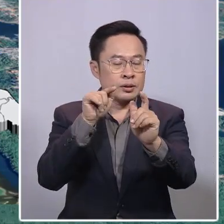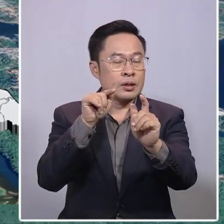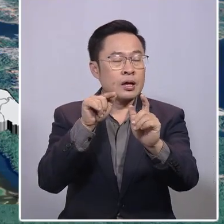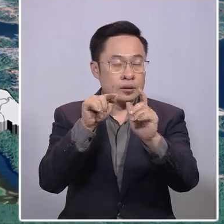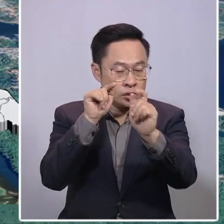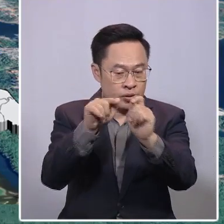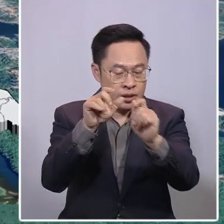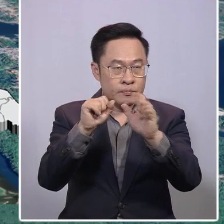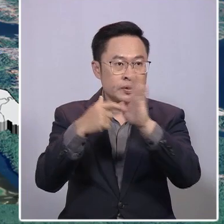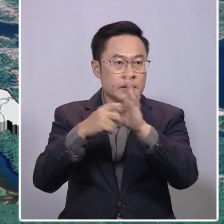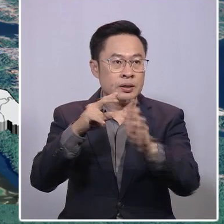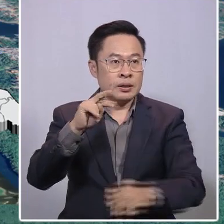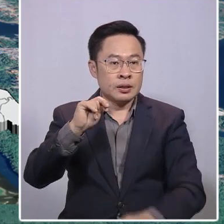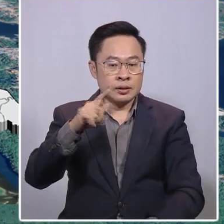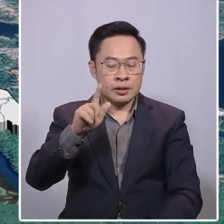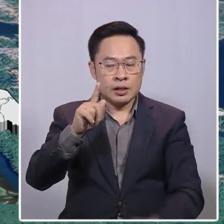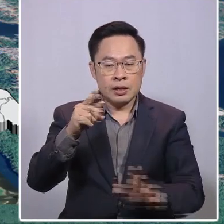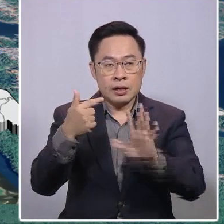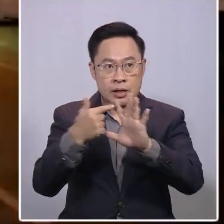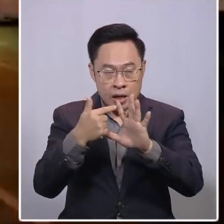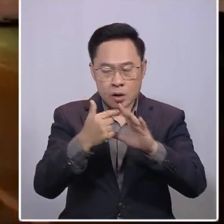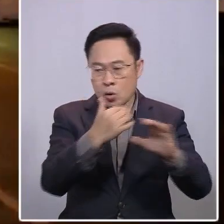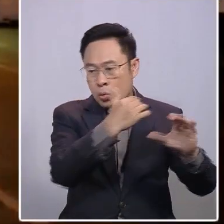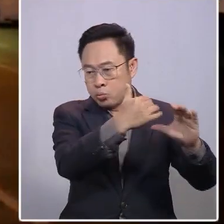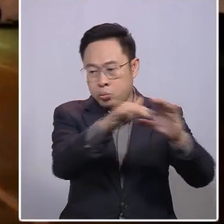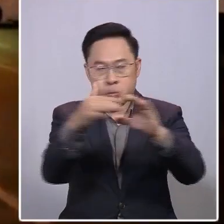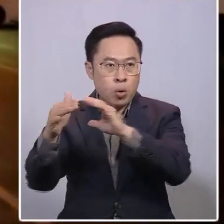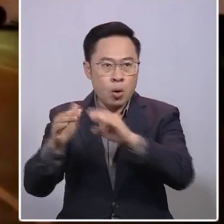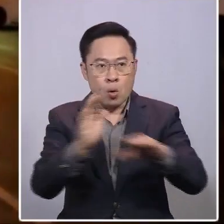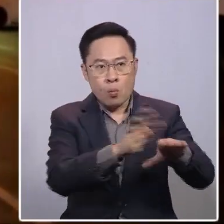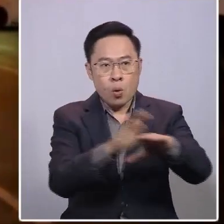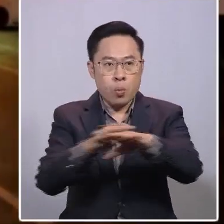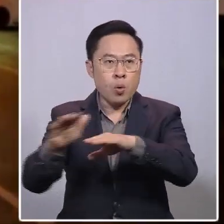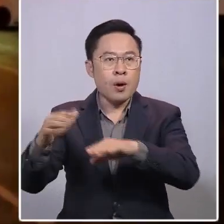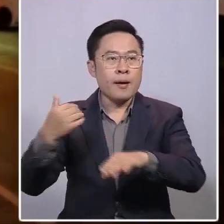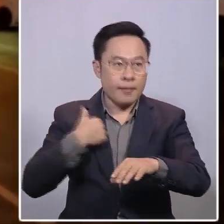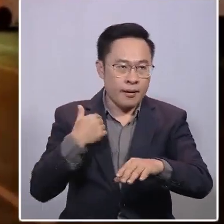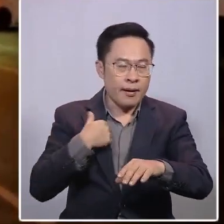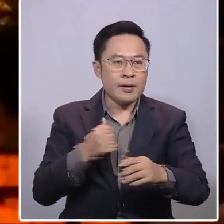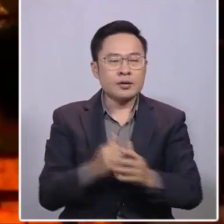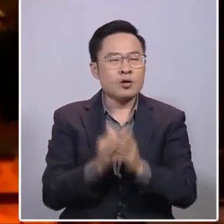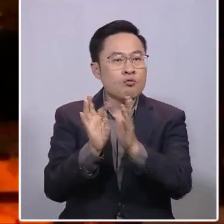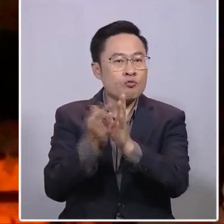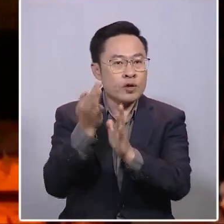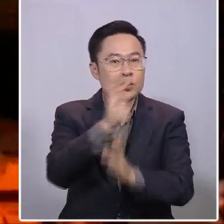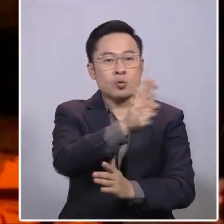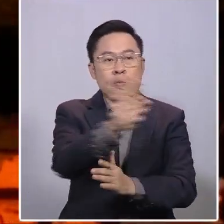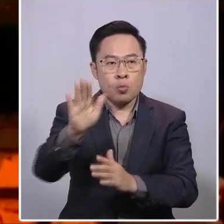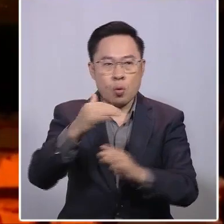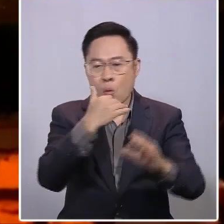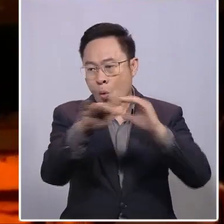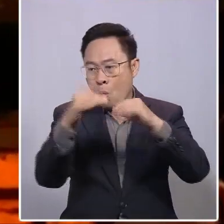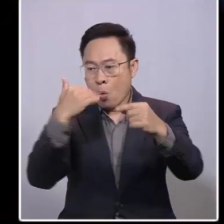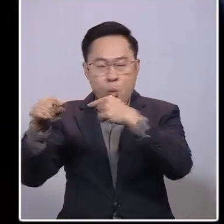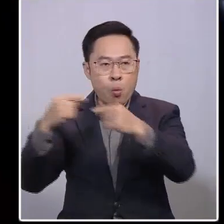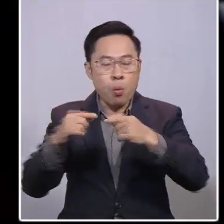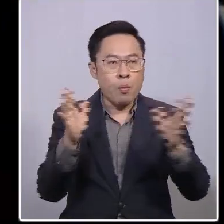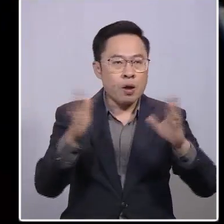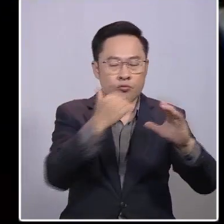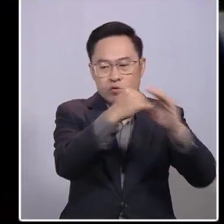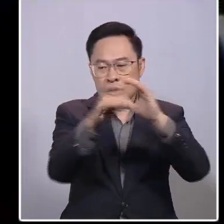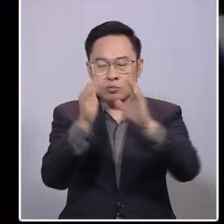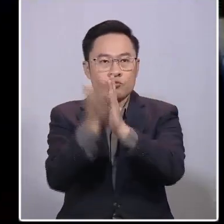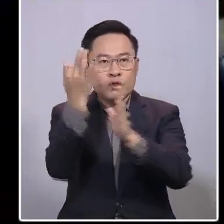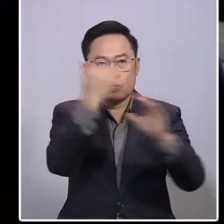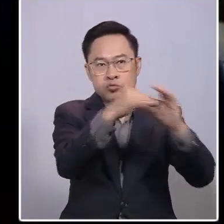นในพื้นที่เขาก็มีการสื่อสารแล้วก็บอกกล่าวเล่าถึงเหตุการณ์เนี่ยผ่านช่องทาง Facebook กันนะครับซึ่งหลายคนก็เล่